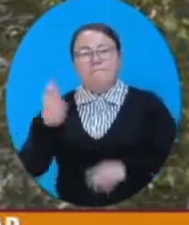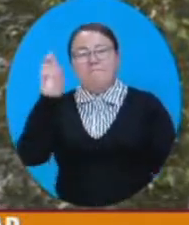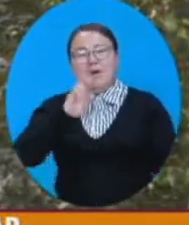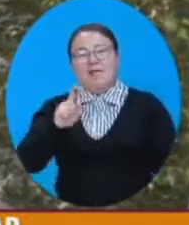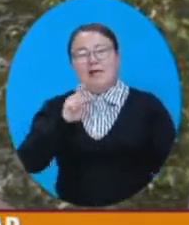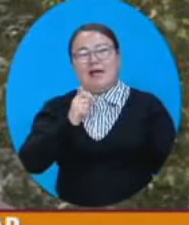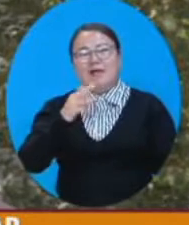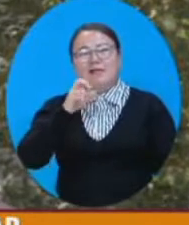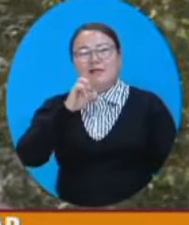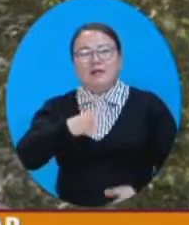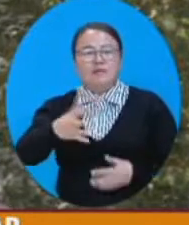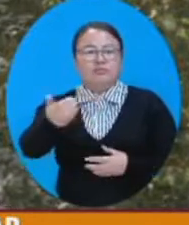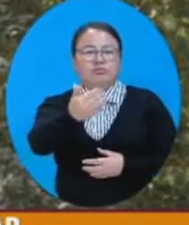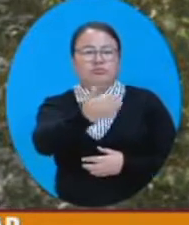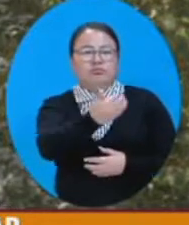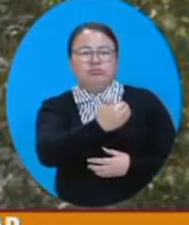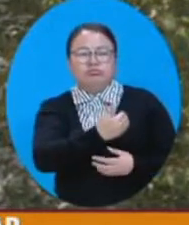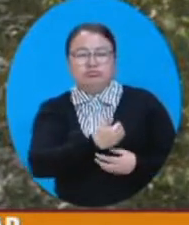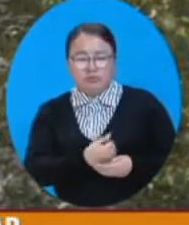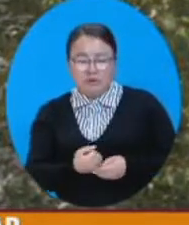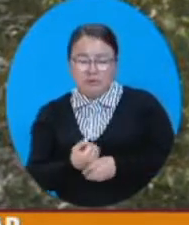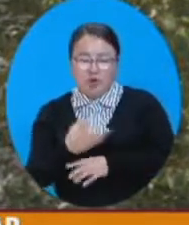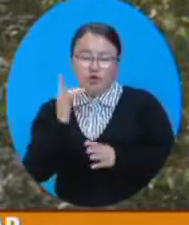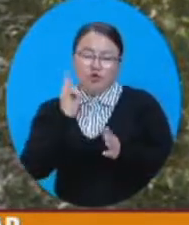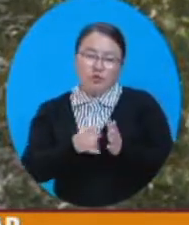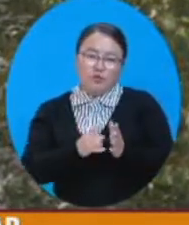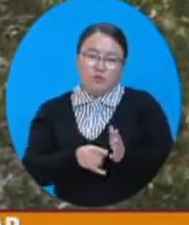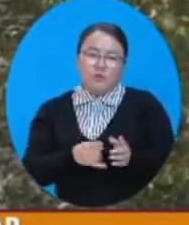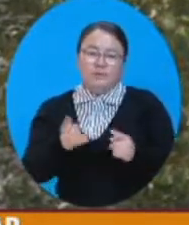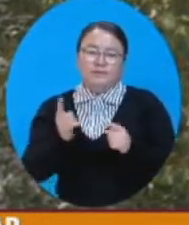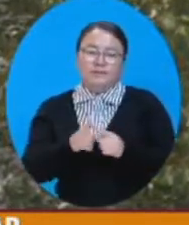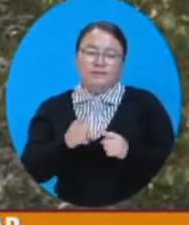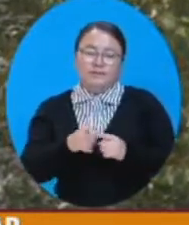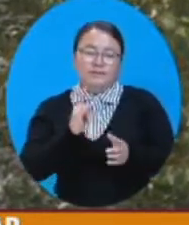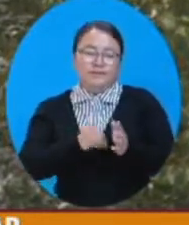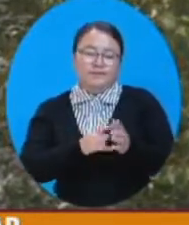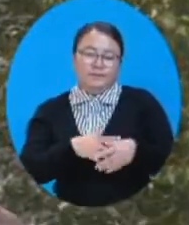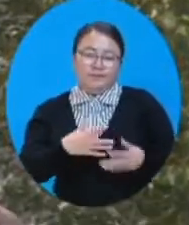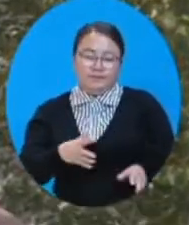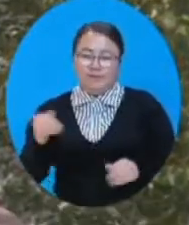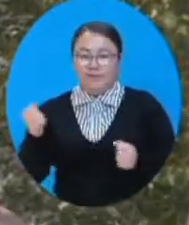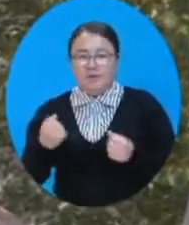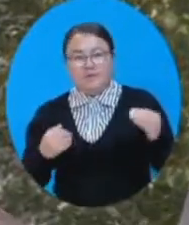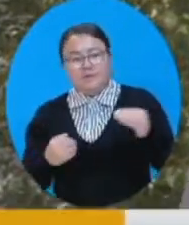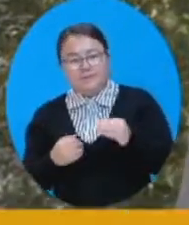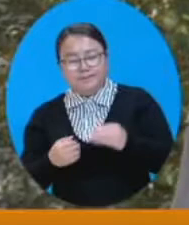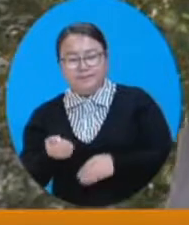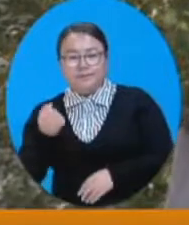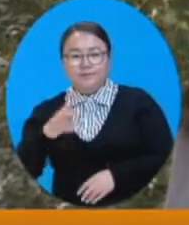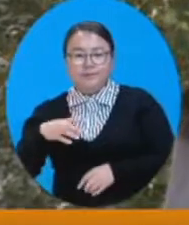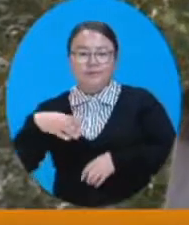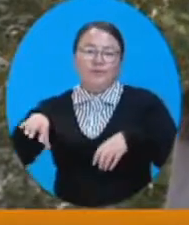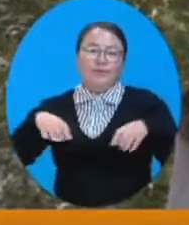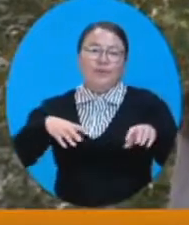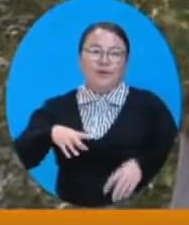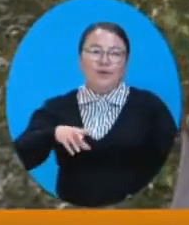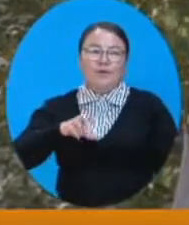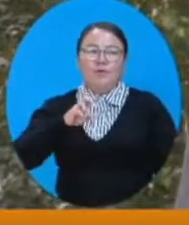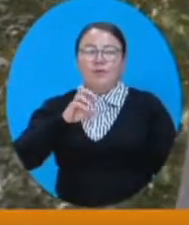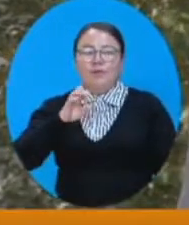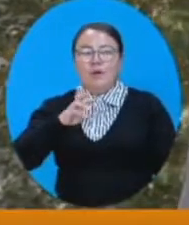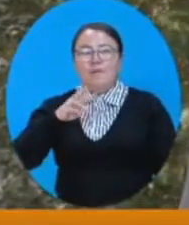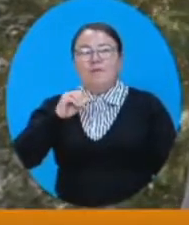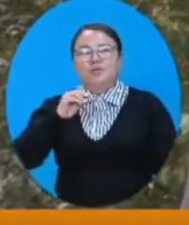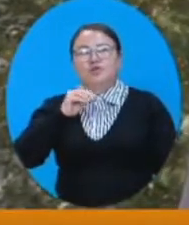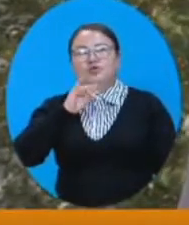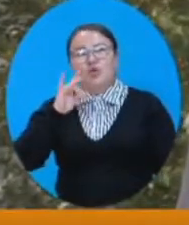хадлан одоо овоолжгаад төмөр замаар юм уу авцамаар гаргаж аваад тайл цааталтаа боржоор